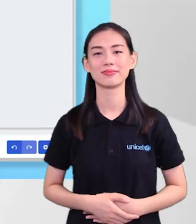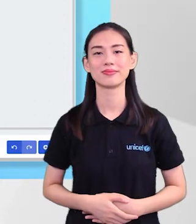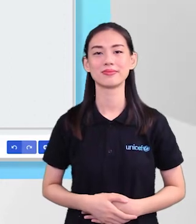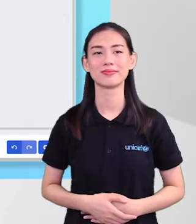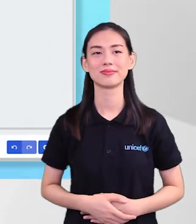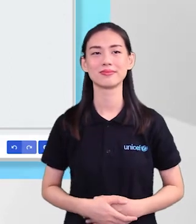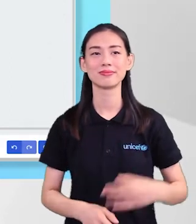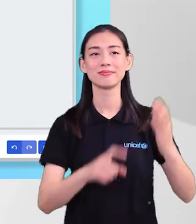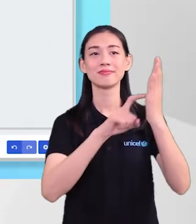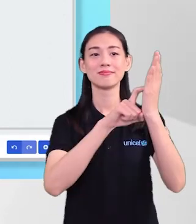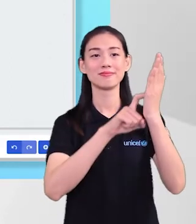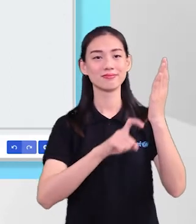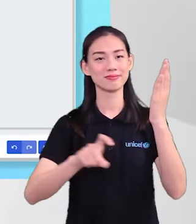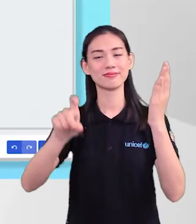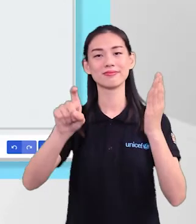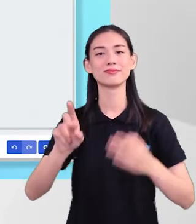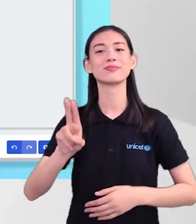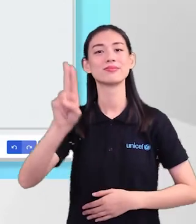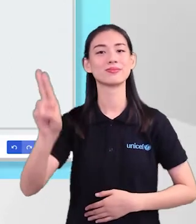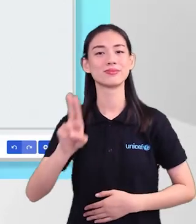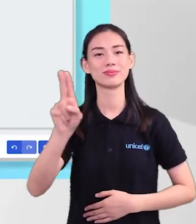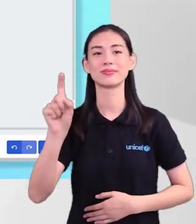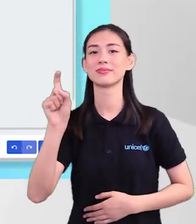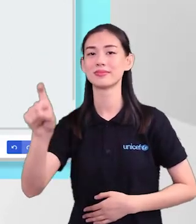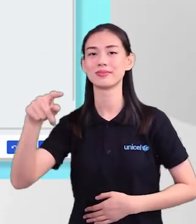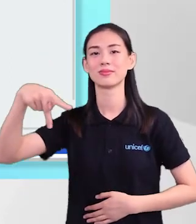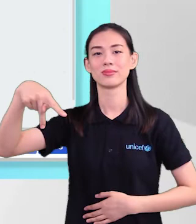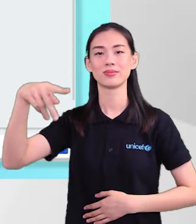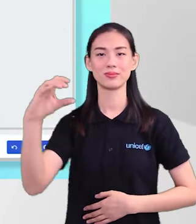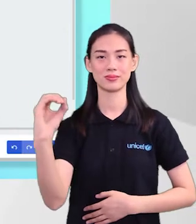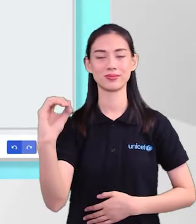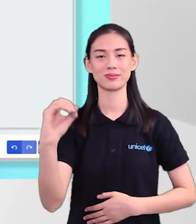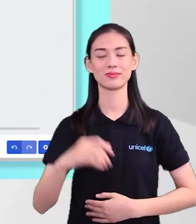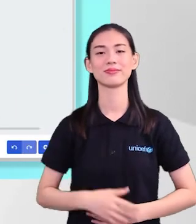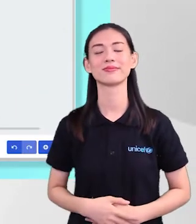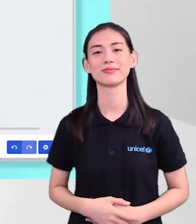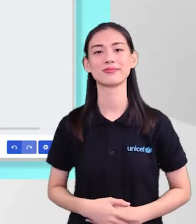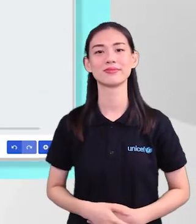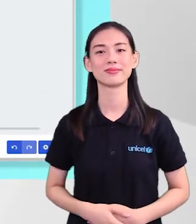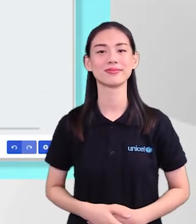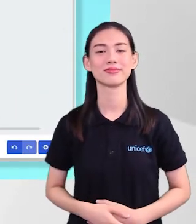then. Masukkan syarat pin P0 is pressed.